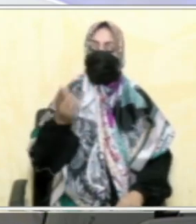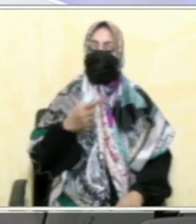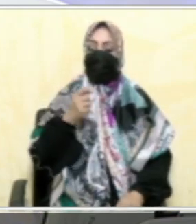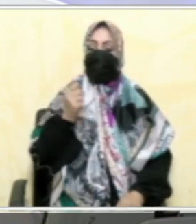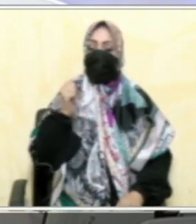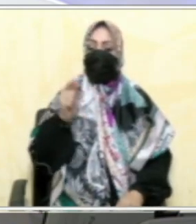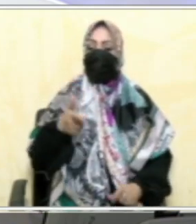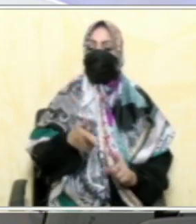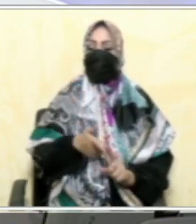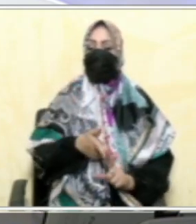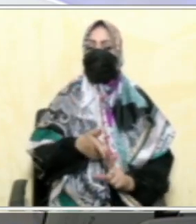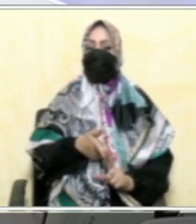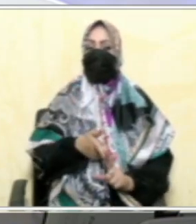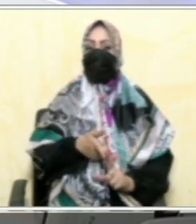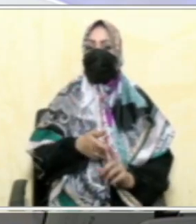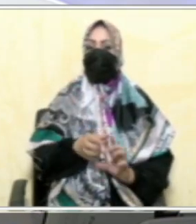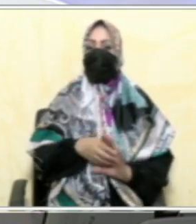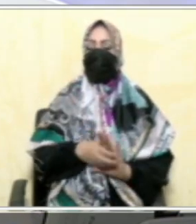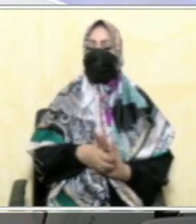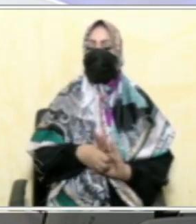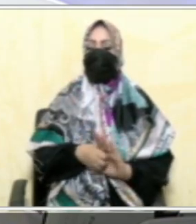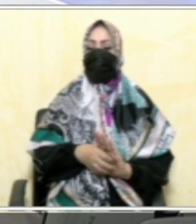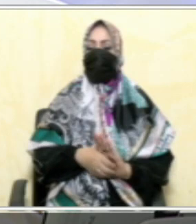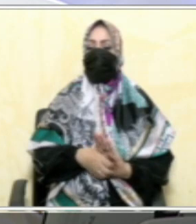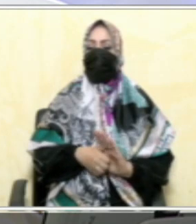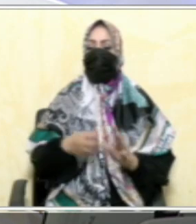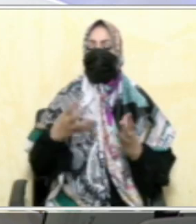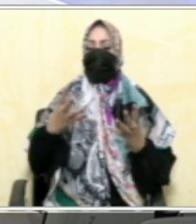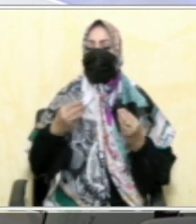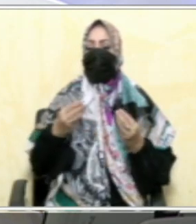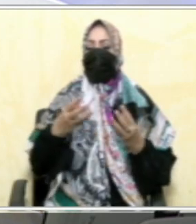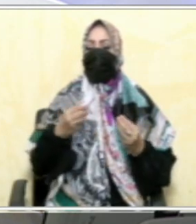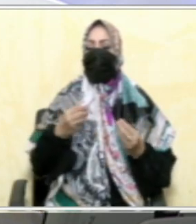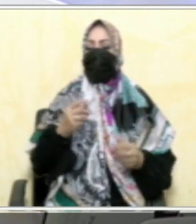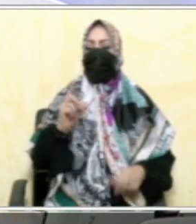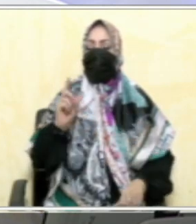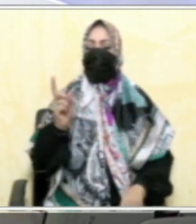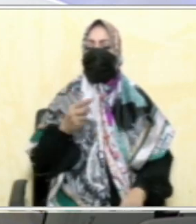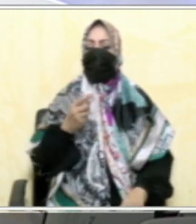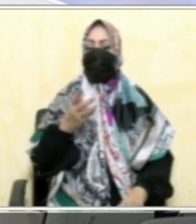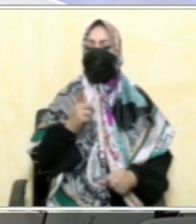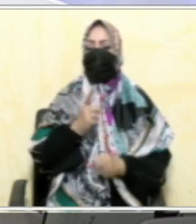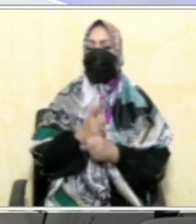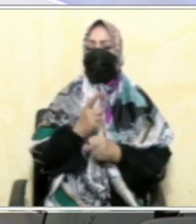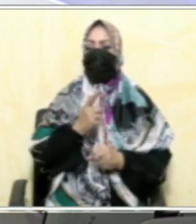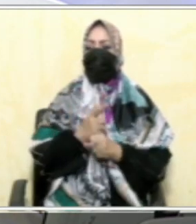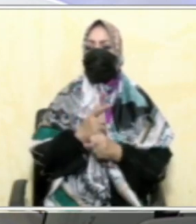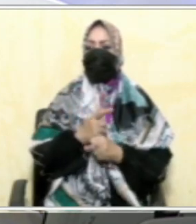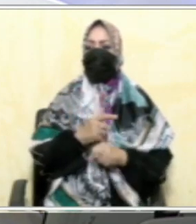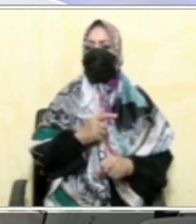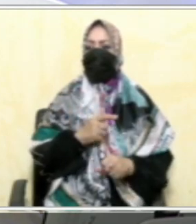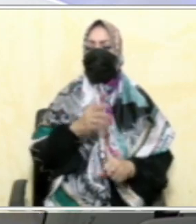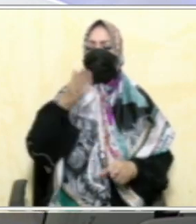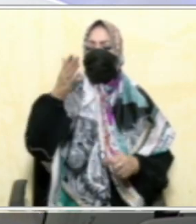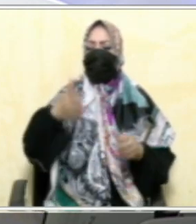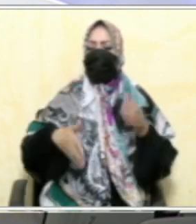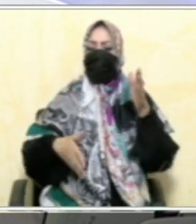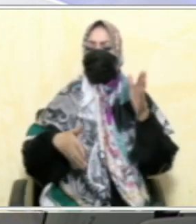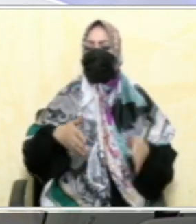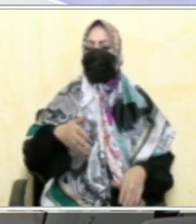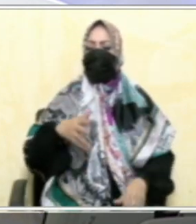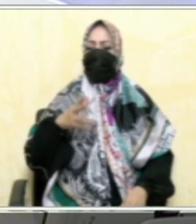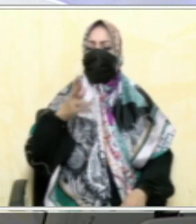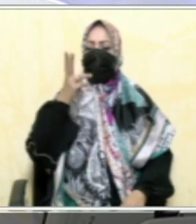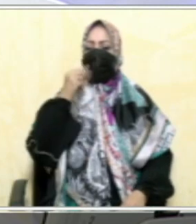وجود الحاجز بين ولي الأمر والمدرسة. أحياناً يوجد ظلم كبير على الطالب، أو ولي